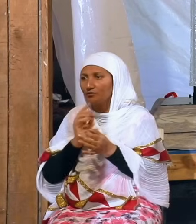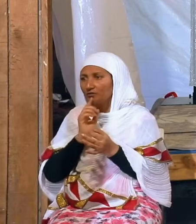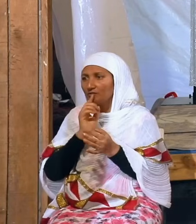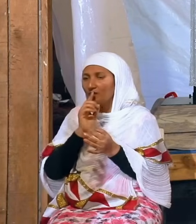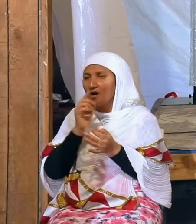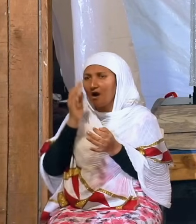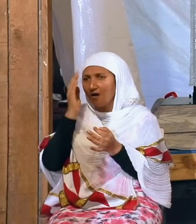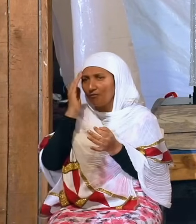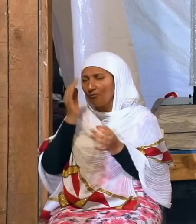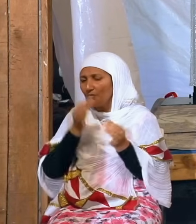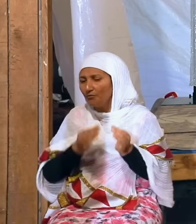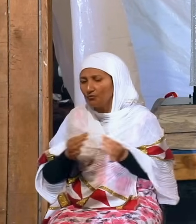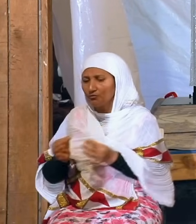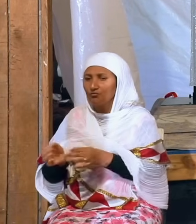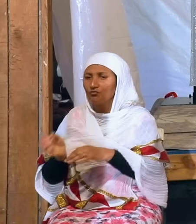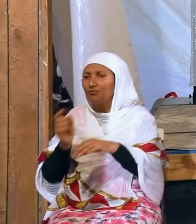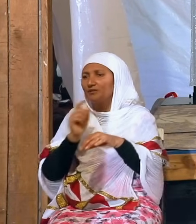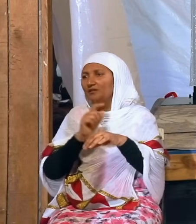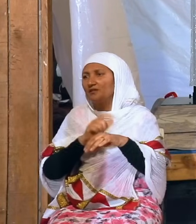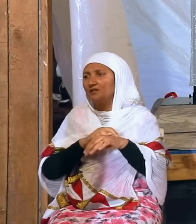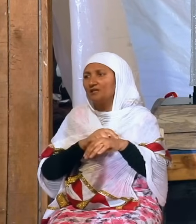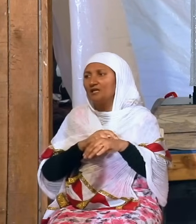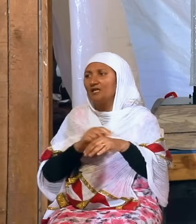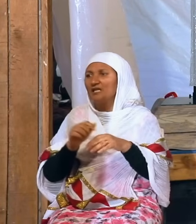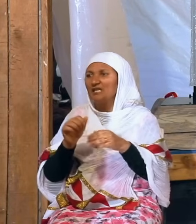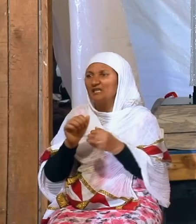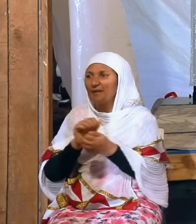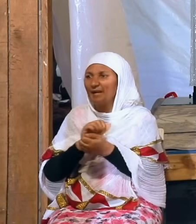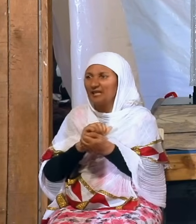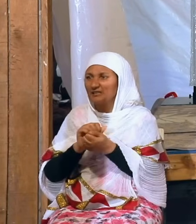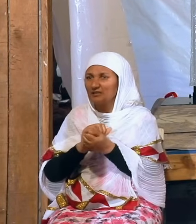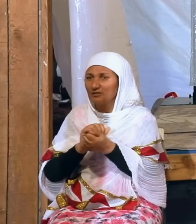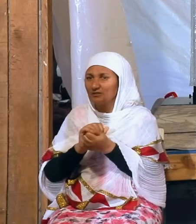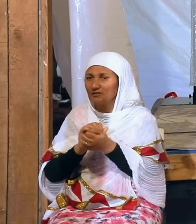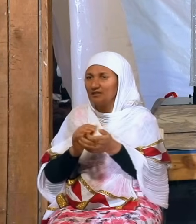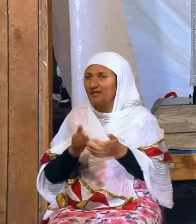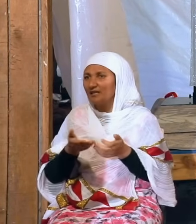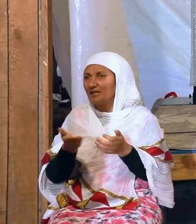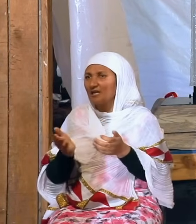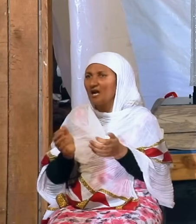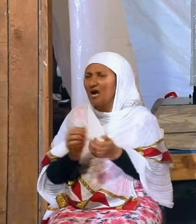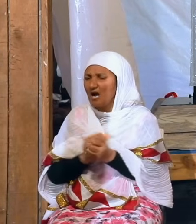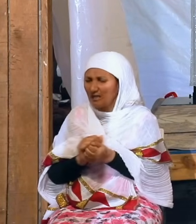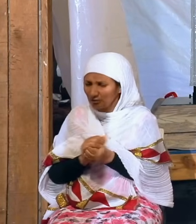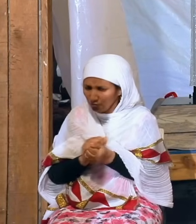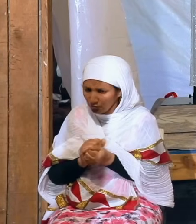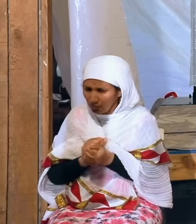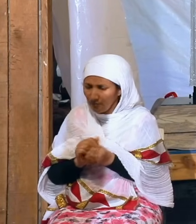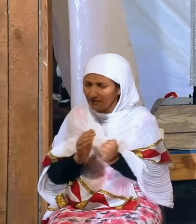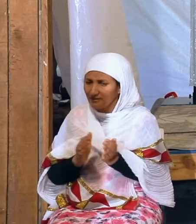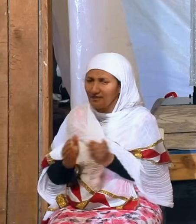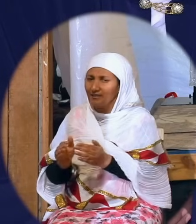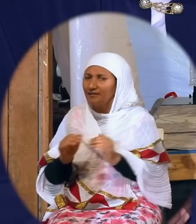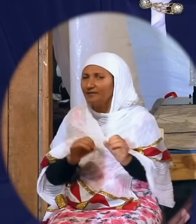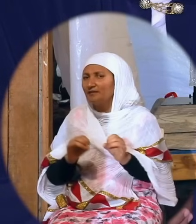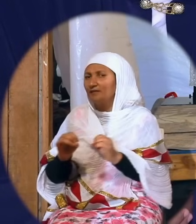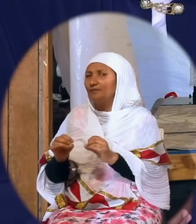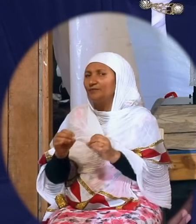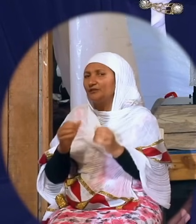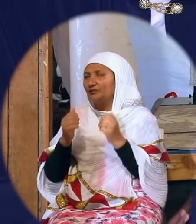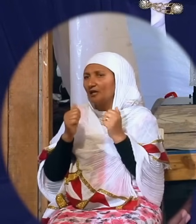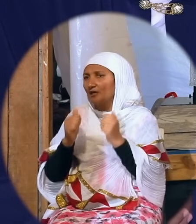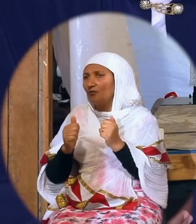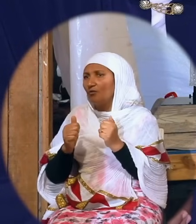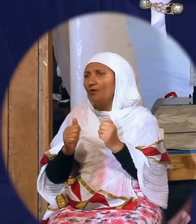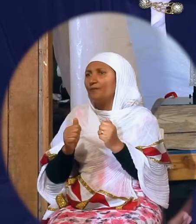ያውቀው በሚወስኑበት ጊዜ ልክ የተበላሸን ነገር ሞልድ አድርጎ ትንሽ አሽቶ ማስተካከል እንደሚቻለው ማስተካከል የሚቻልበት ወሳኝ